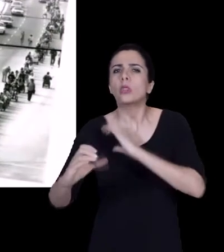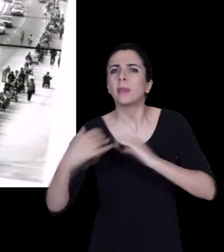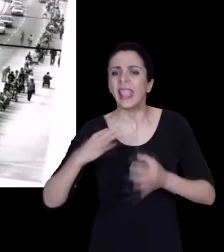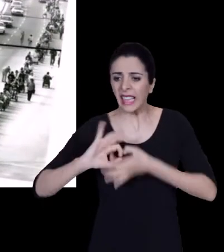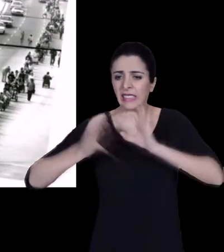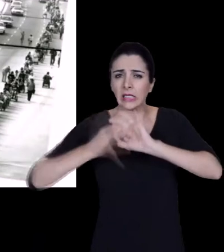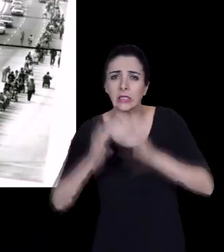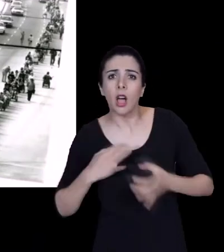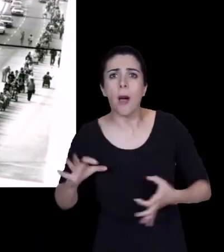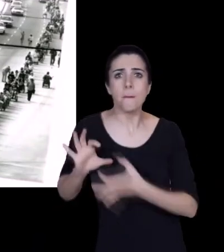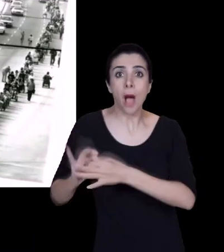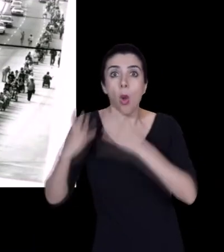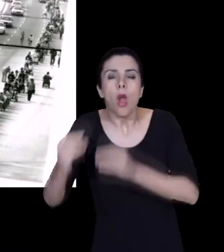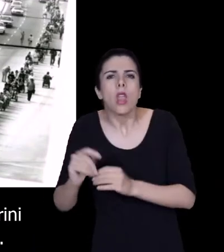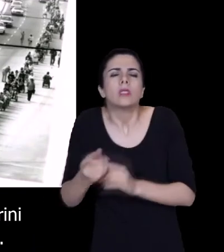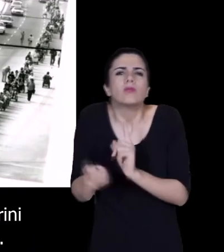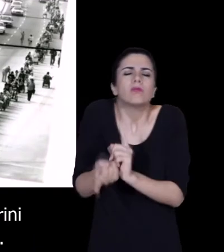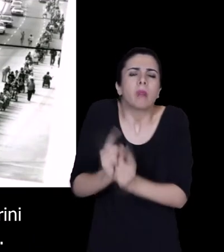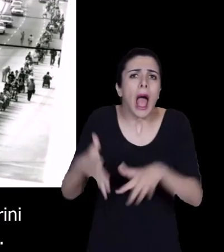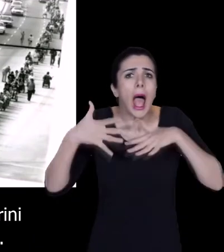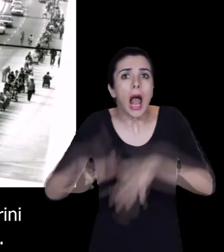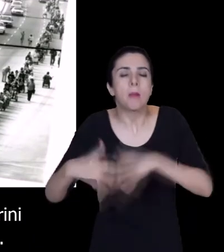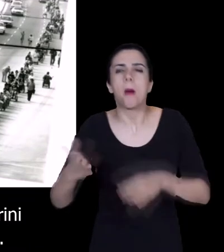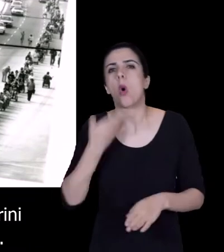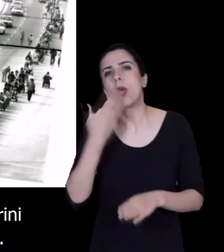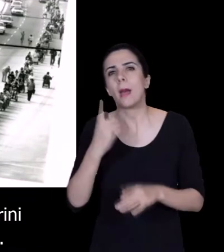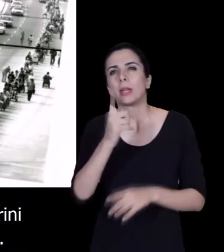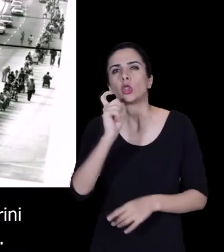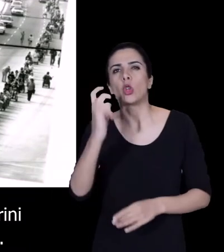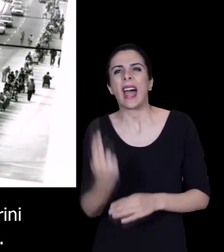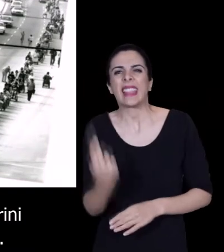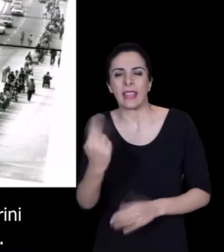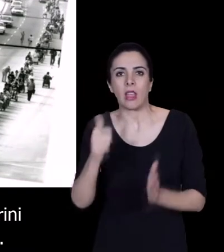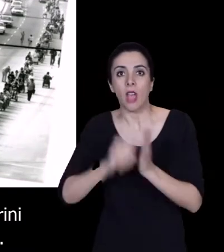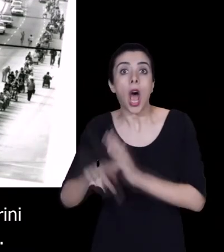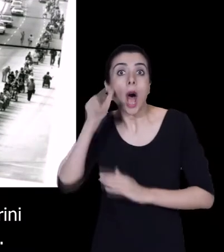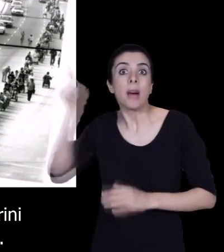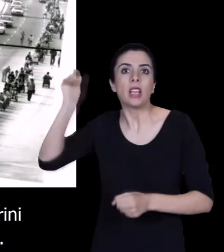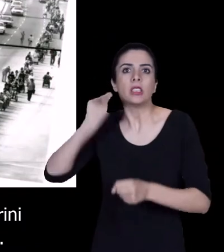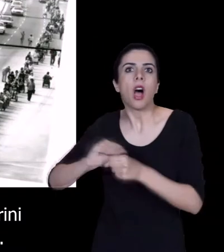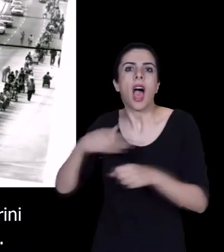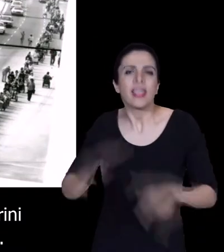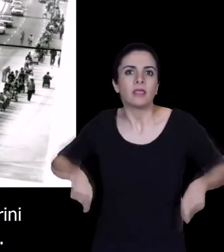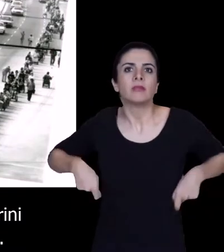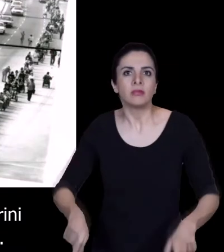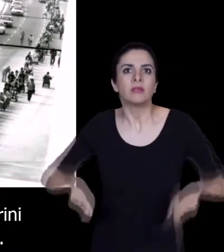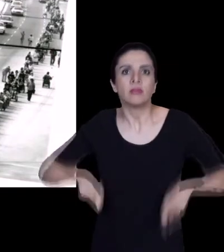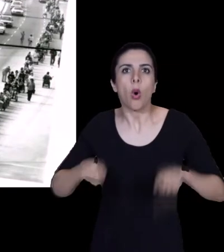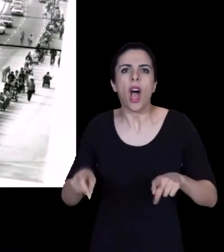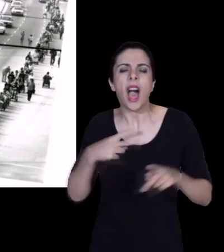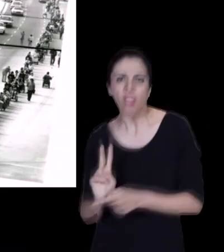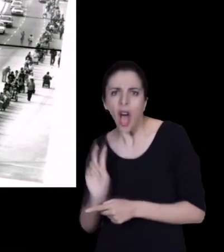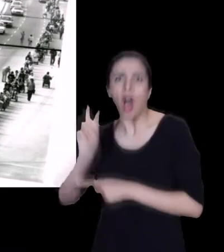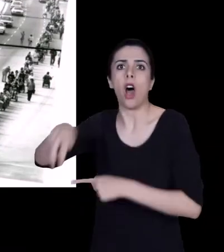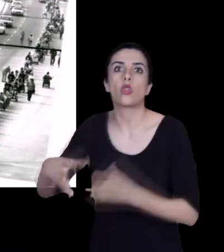ses getirecek eylemler düzenlediler. Örneğin 1997'de Amerika'da kendilerini tekerlekli sandalyelerinden atarak